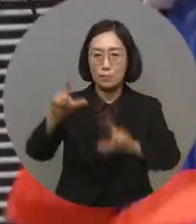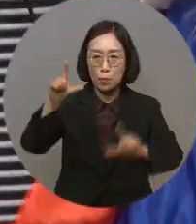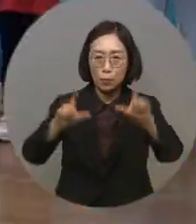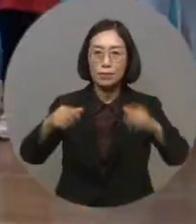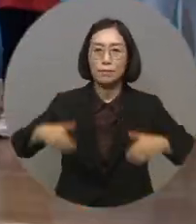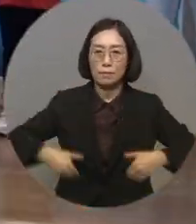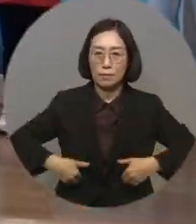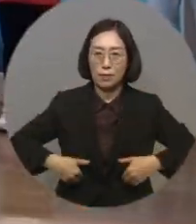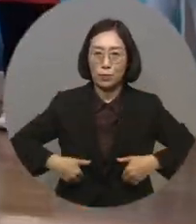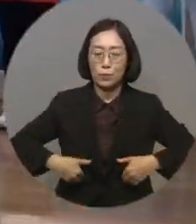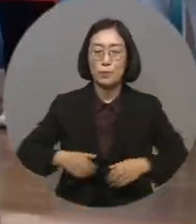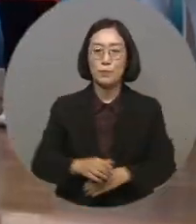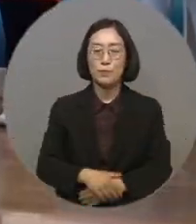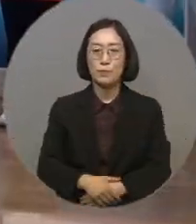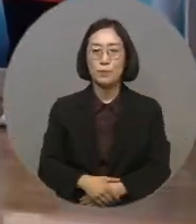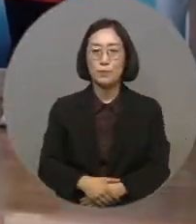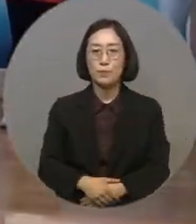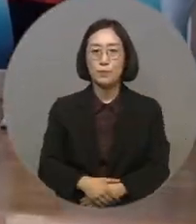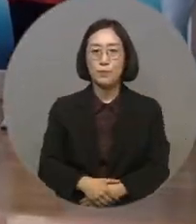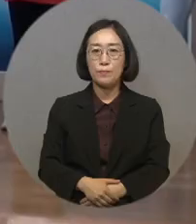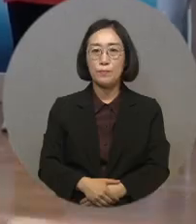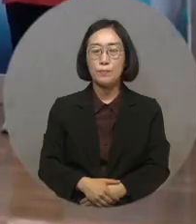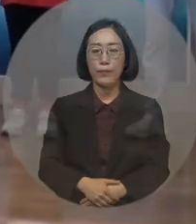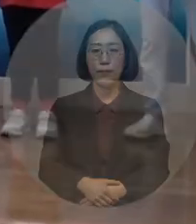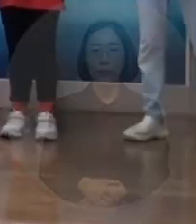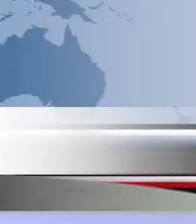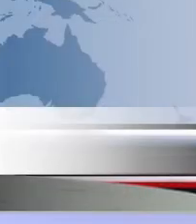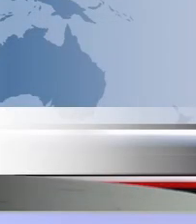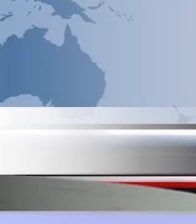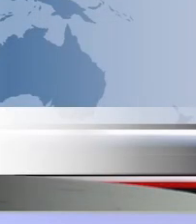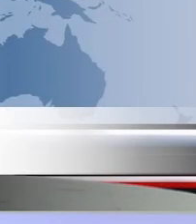필요합니다. 복지TV 경기방송 정선입니다.